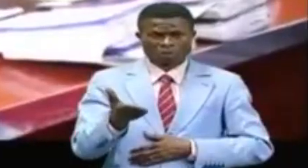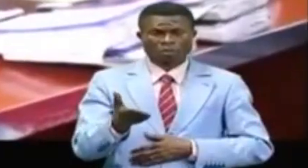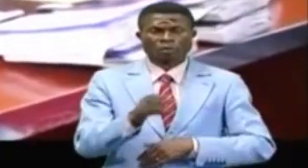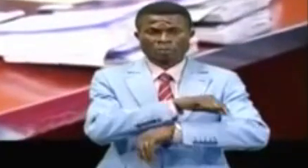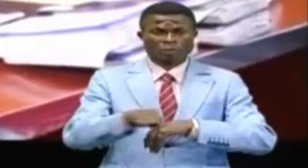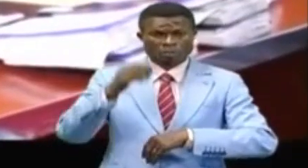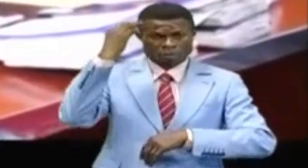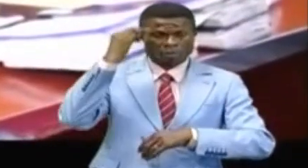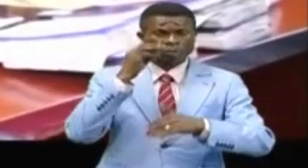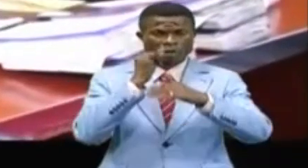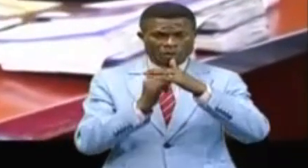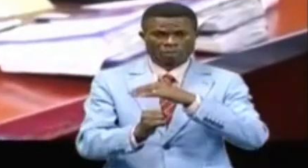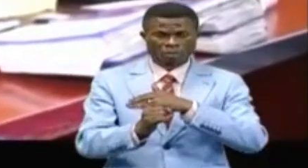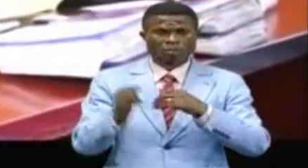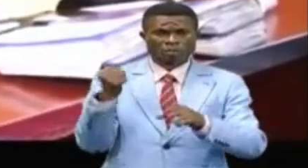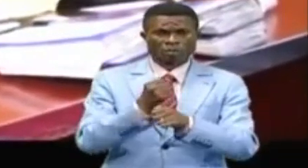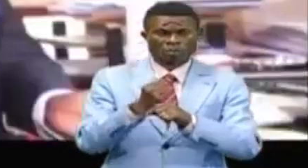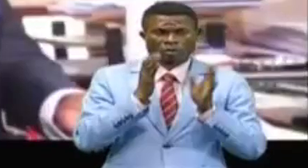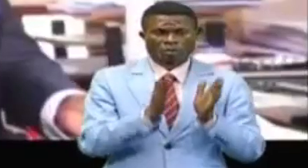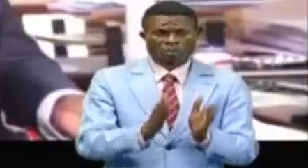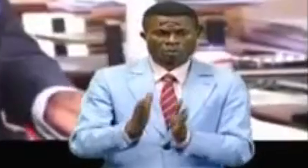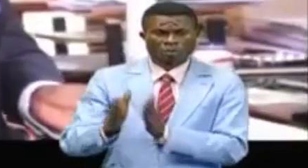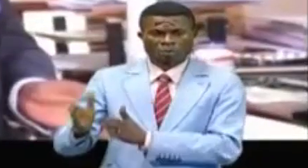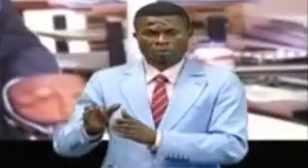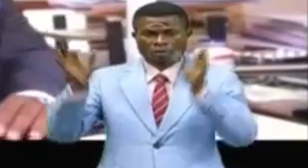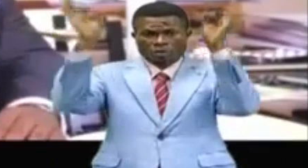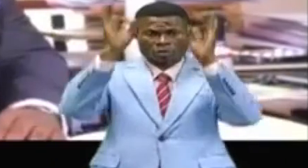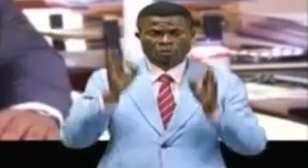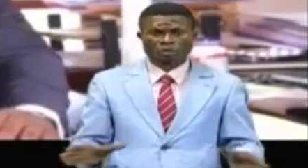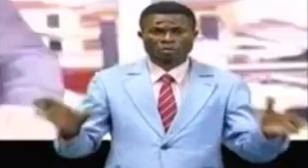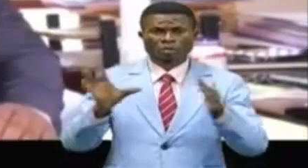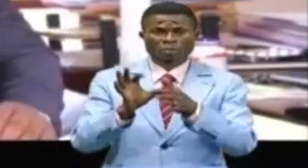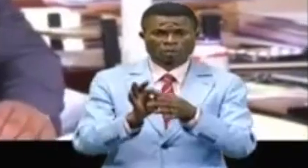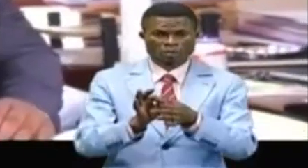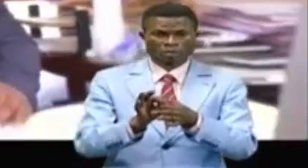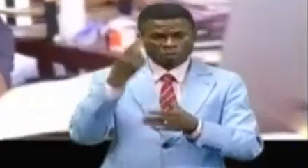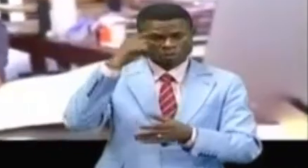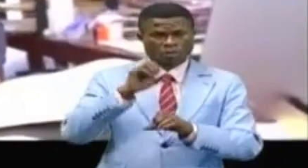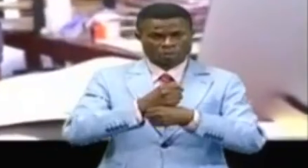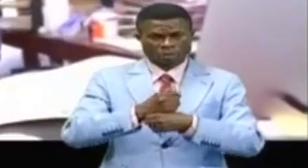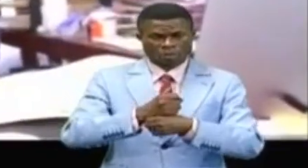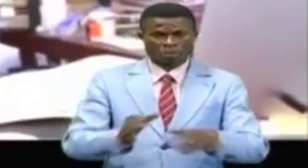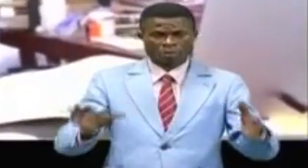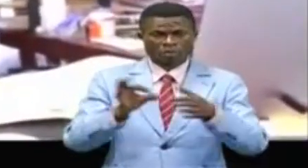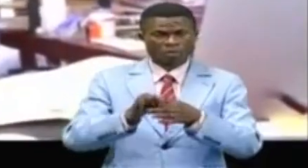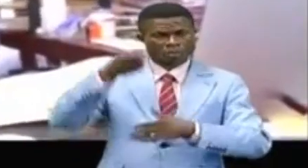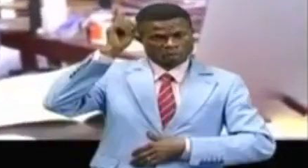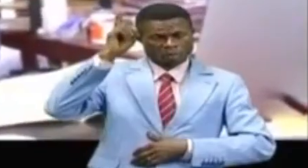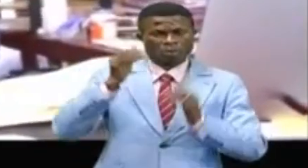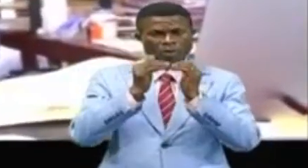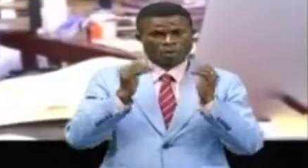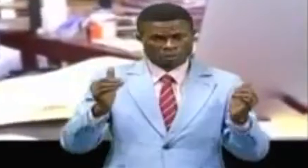ministère de l'Intérieur des travaux préparatoires du Forum des réconciliations en vue de rétablir la coexistence